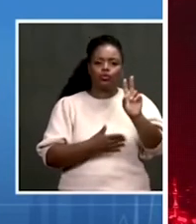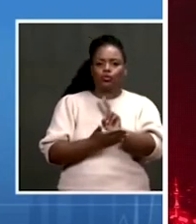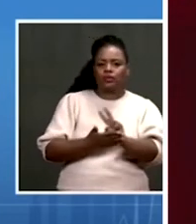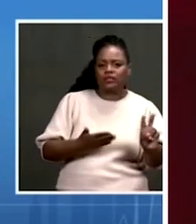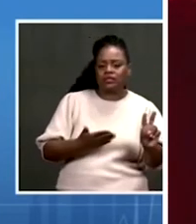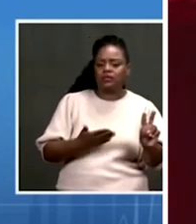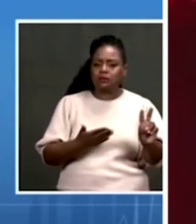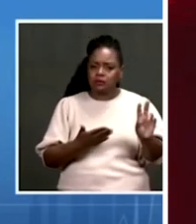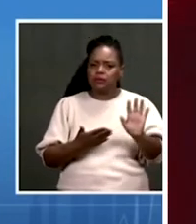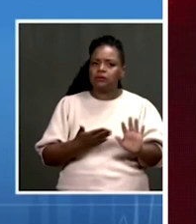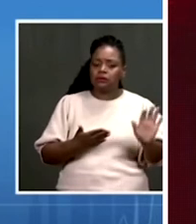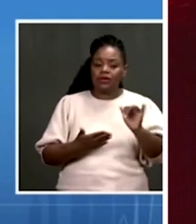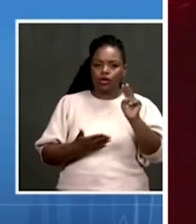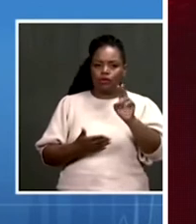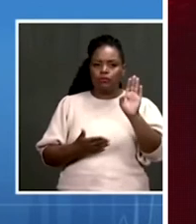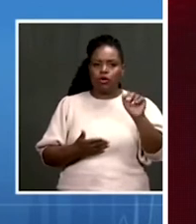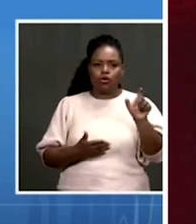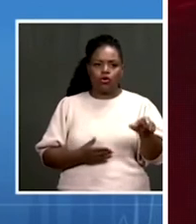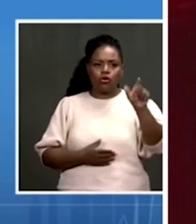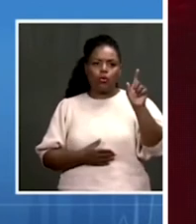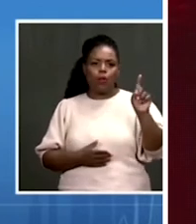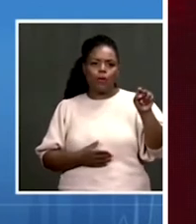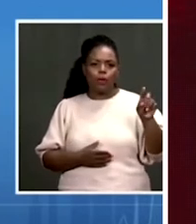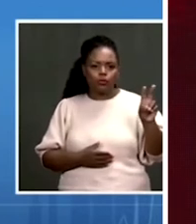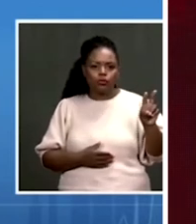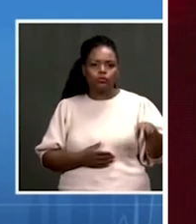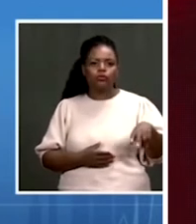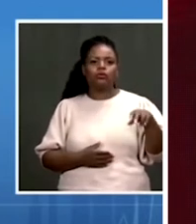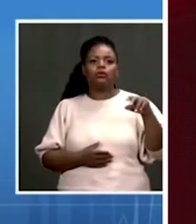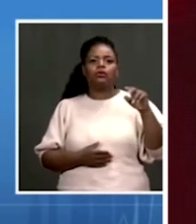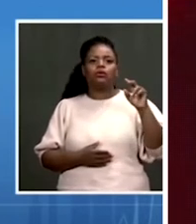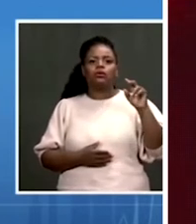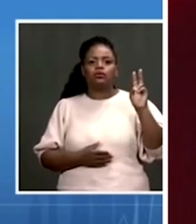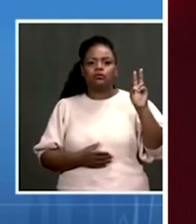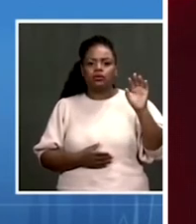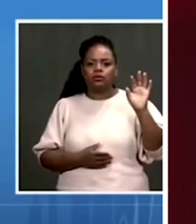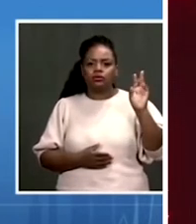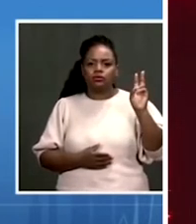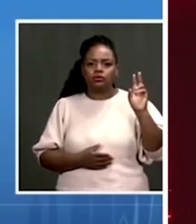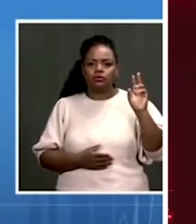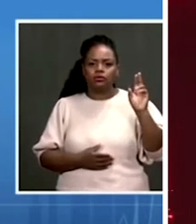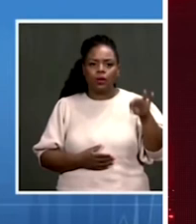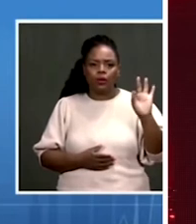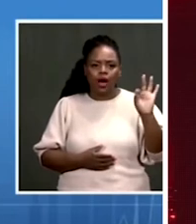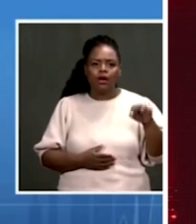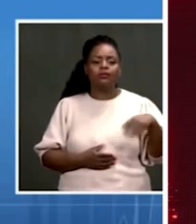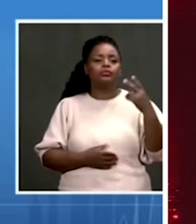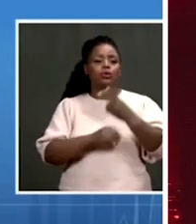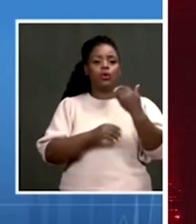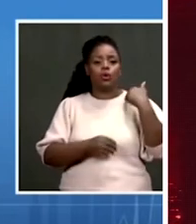özel ta varyantın Amerika'nın salgınla mücadelesinde karşısındaki en büyük tehdit olduğunu